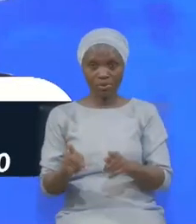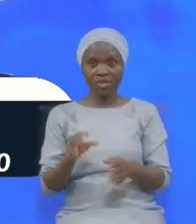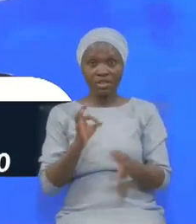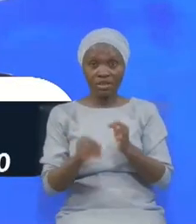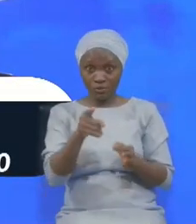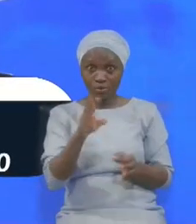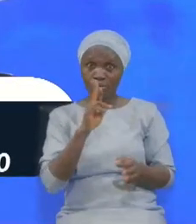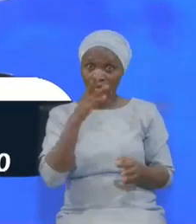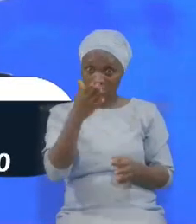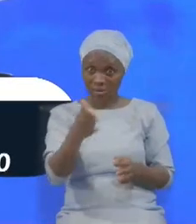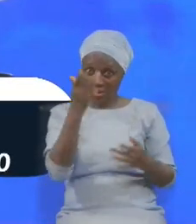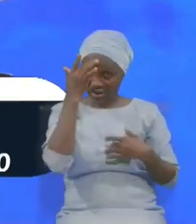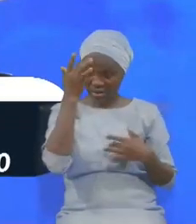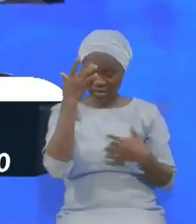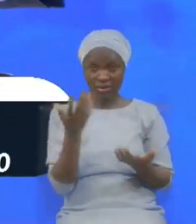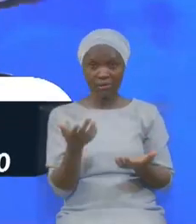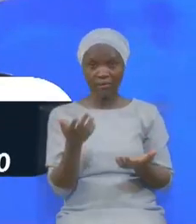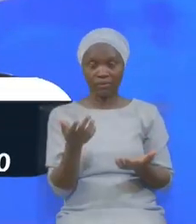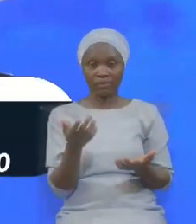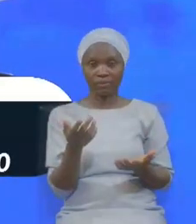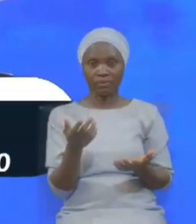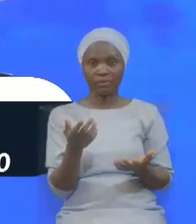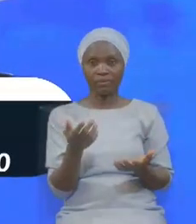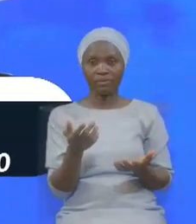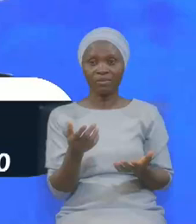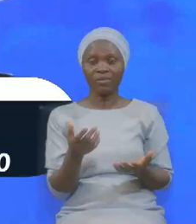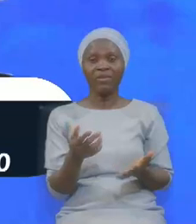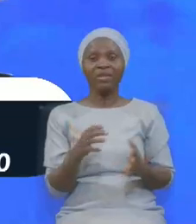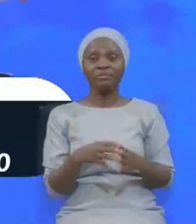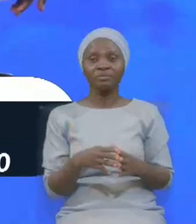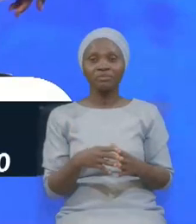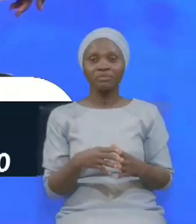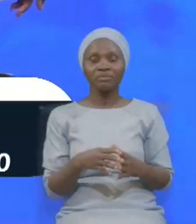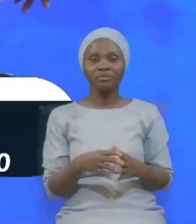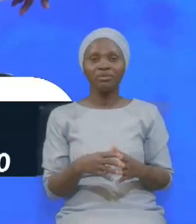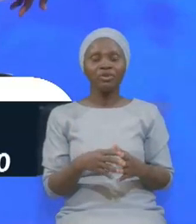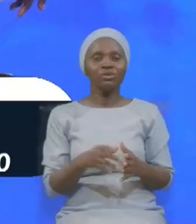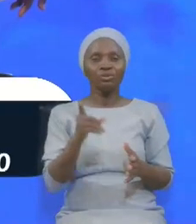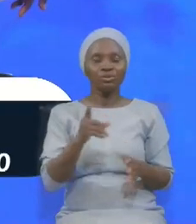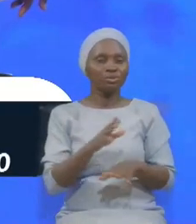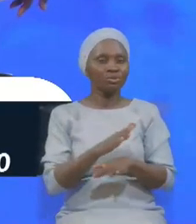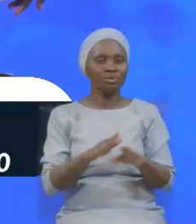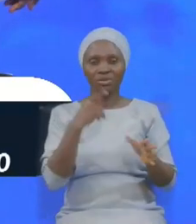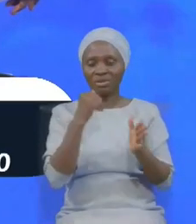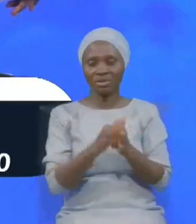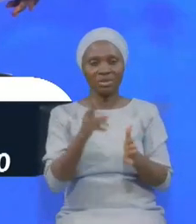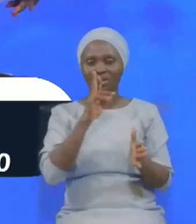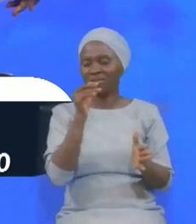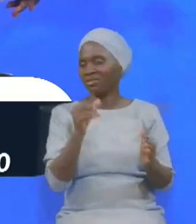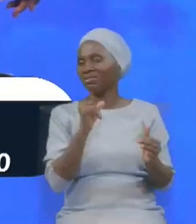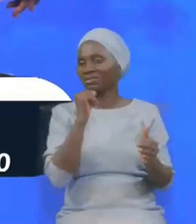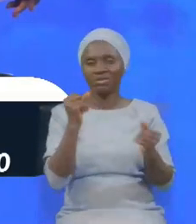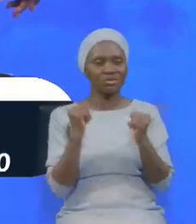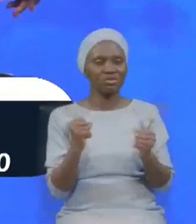soir étant malade, ce n'est pas vous qui allez dire, je ne suis pas assez fort, mais vous serez guéri ce